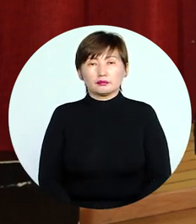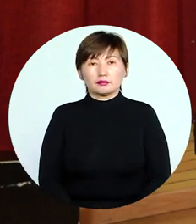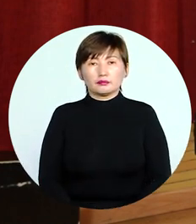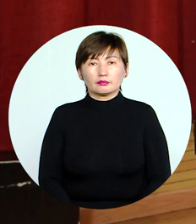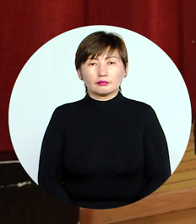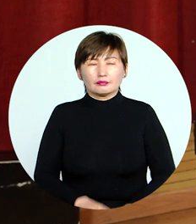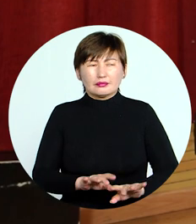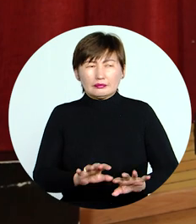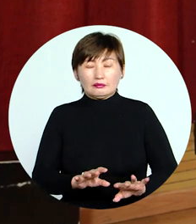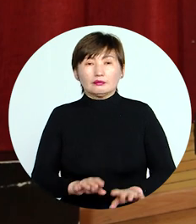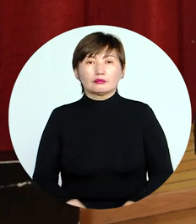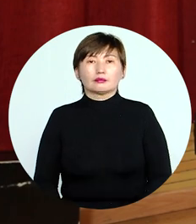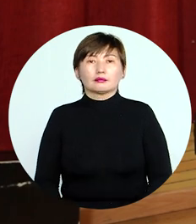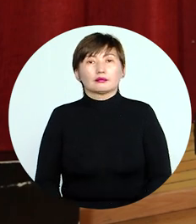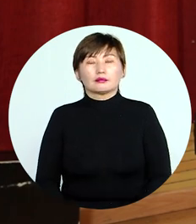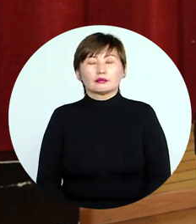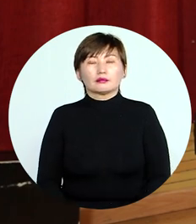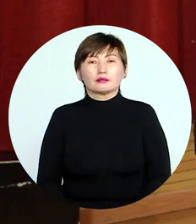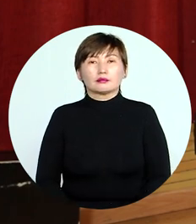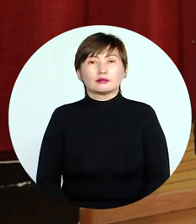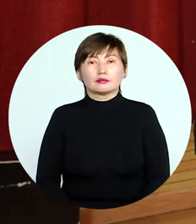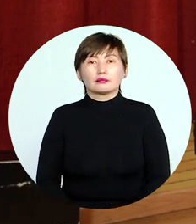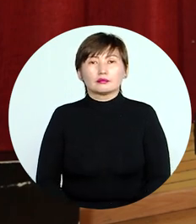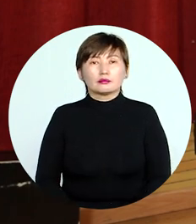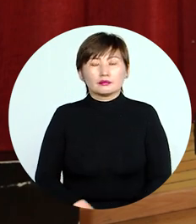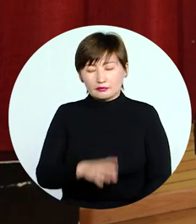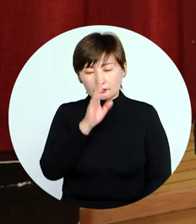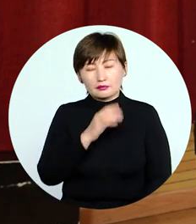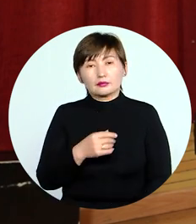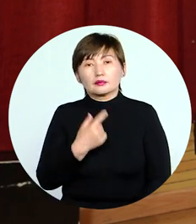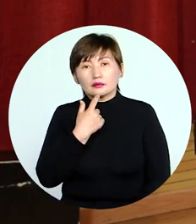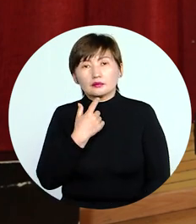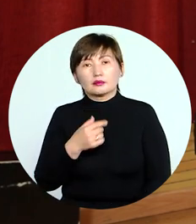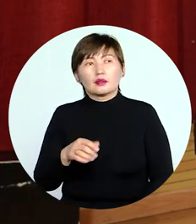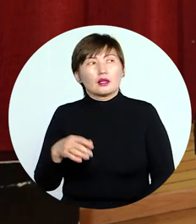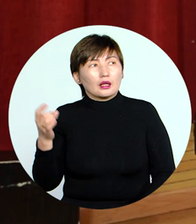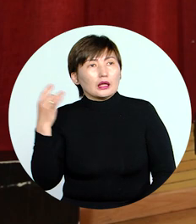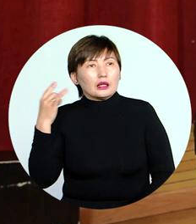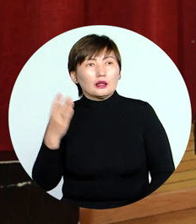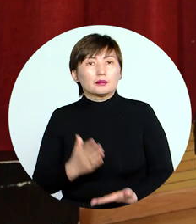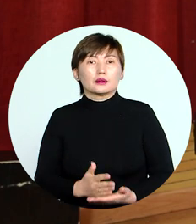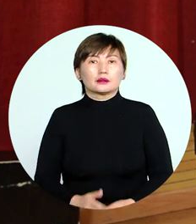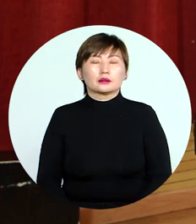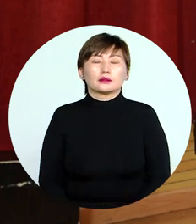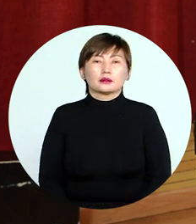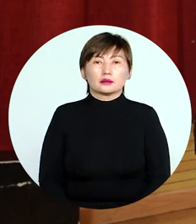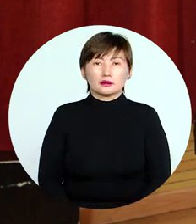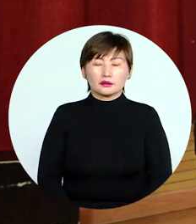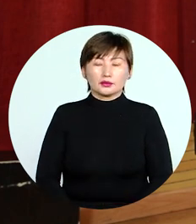Хөө ямар гоё бүвэн дуу вэ? Боломжгүй байна. Бетховны төгөлдөр хур зориулсан санаат